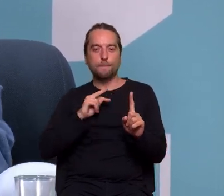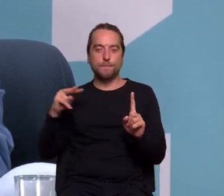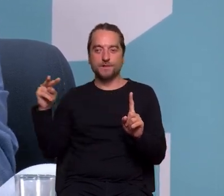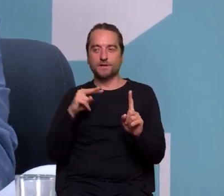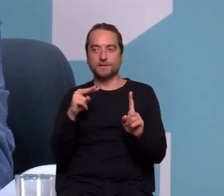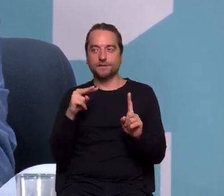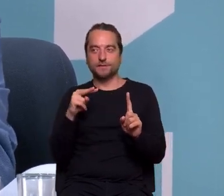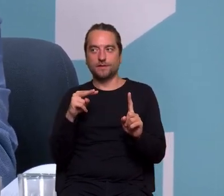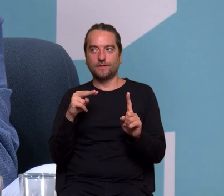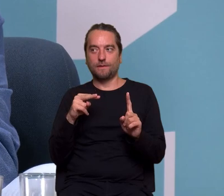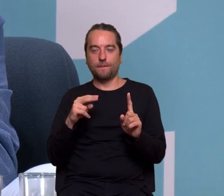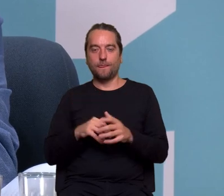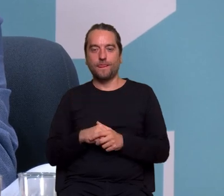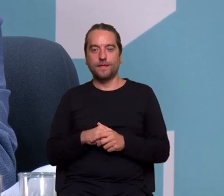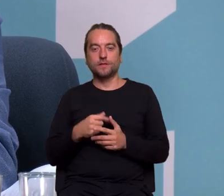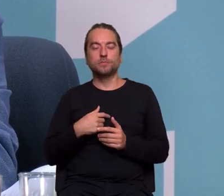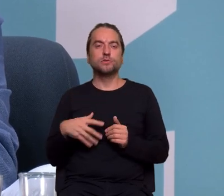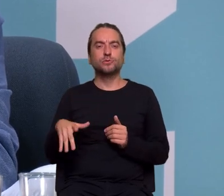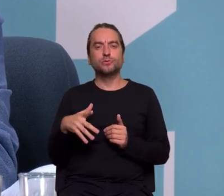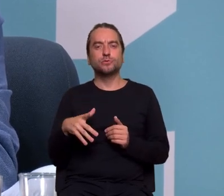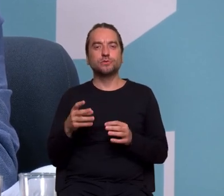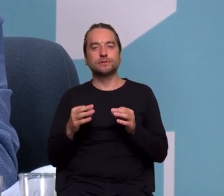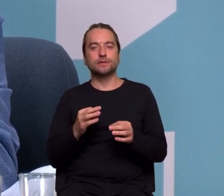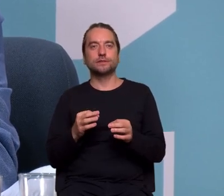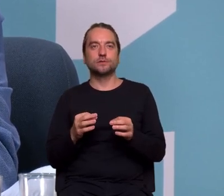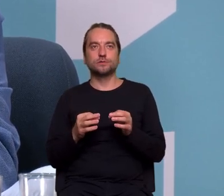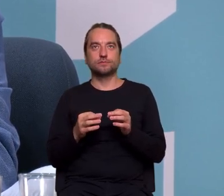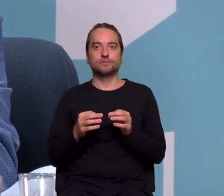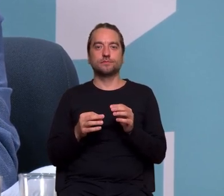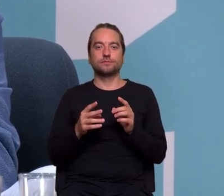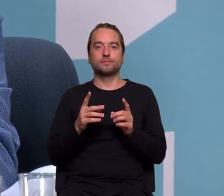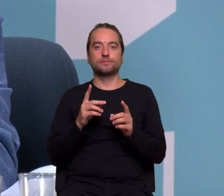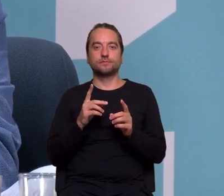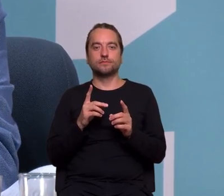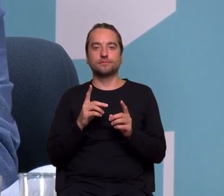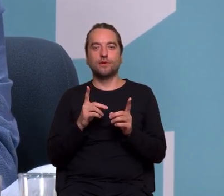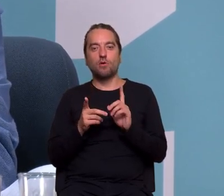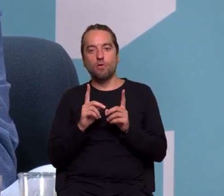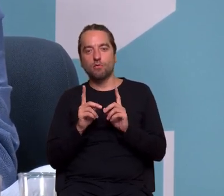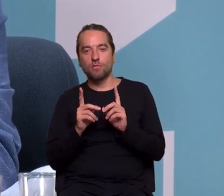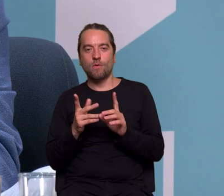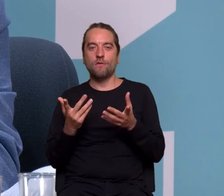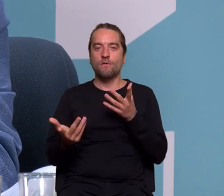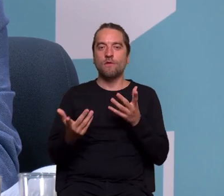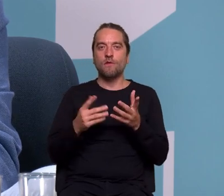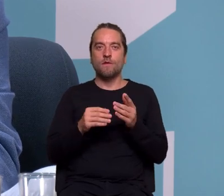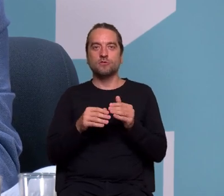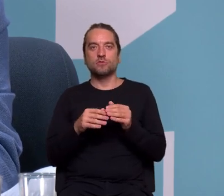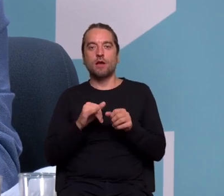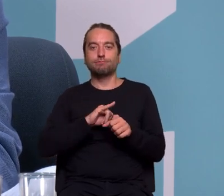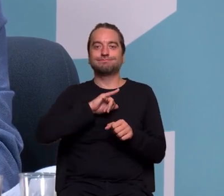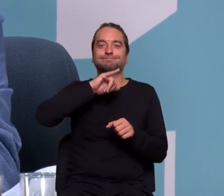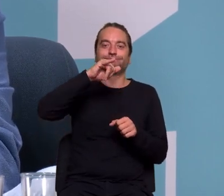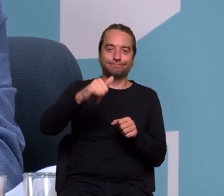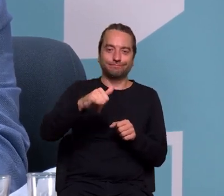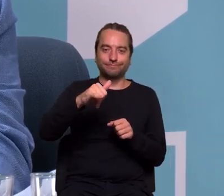że my tutaj nieustannie się poruszamy pomiędzy czymś, co jest właśnie w takiej dialektyce nadmiaru, niedoboru, tak?